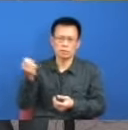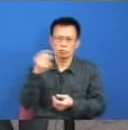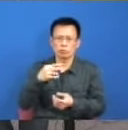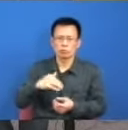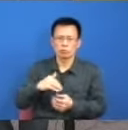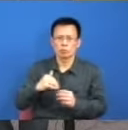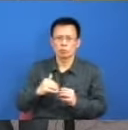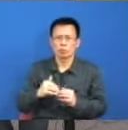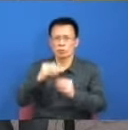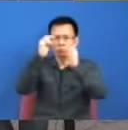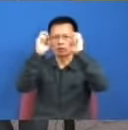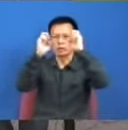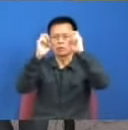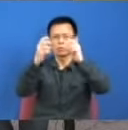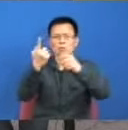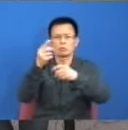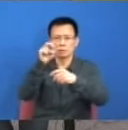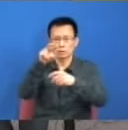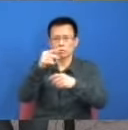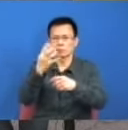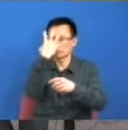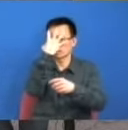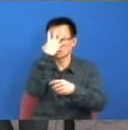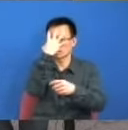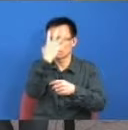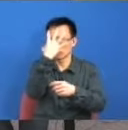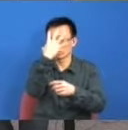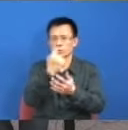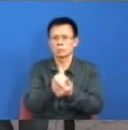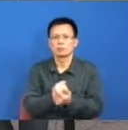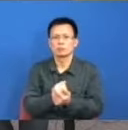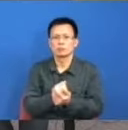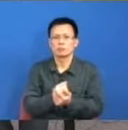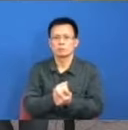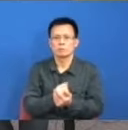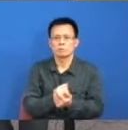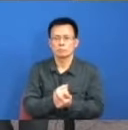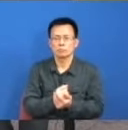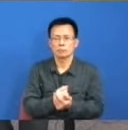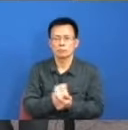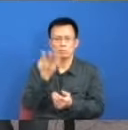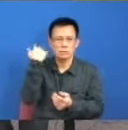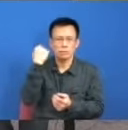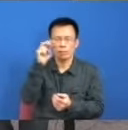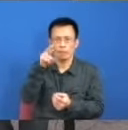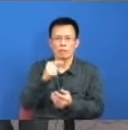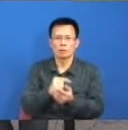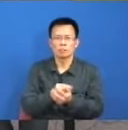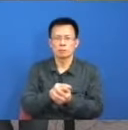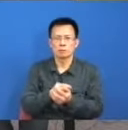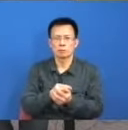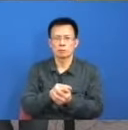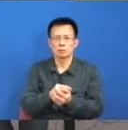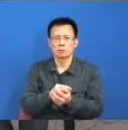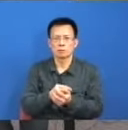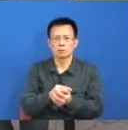似見過下㗎，即係嗰種叫 Visa 面具啊嘛，叫做。咁就都見過下嘅，嗰啲都唔即